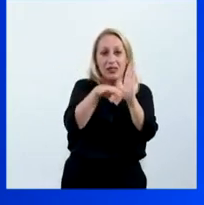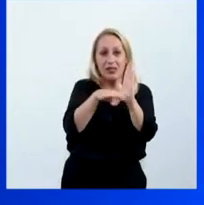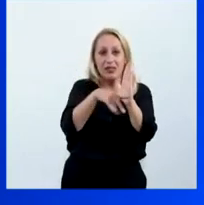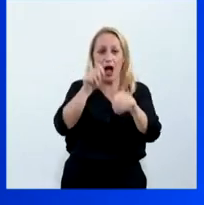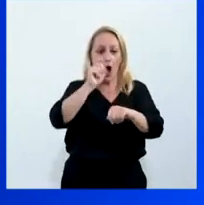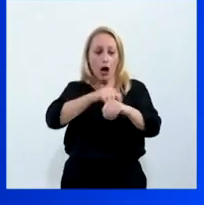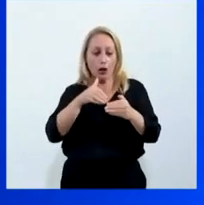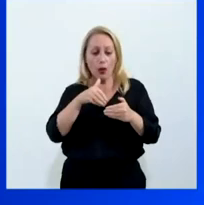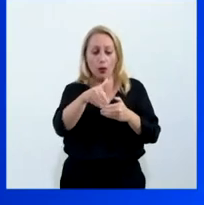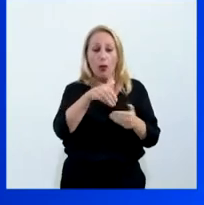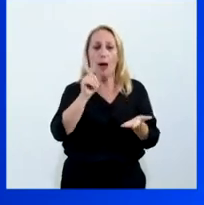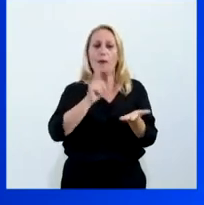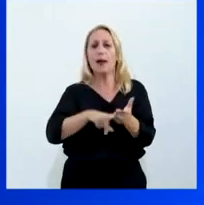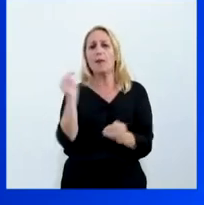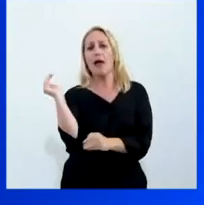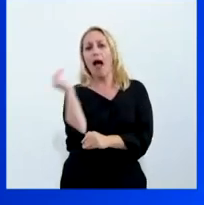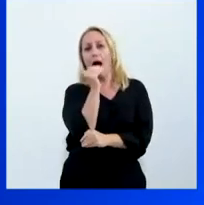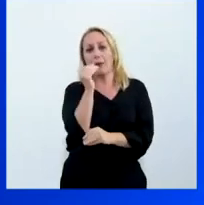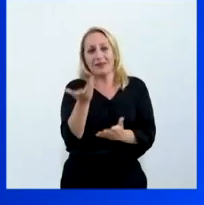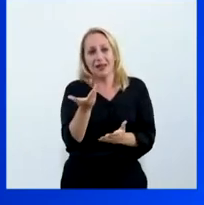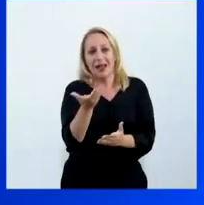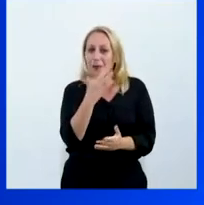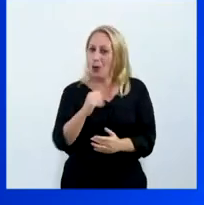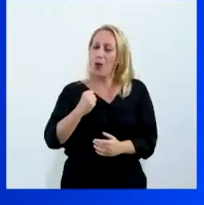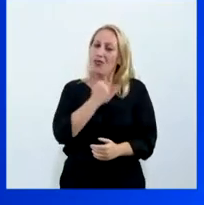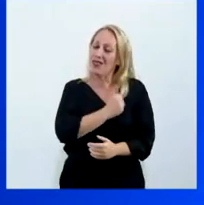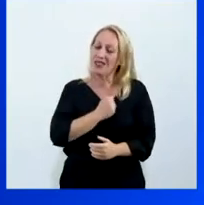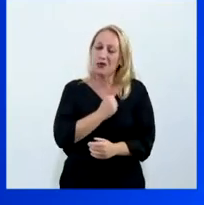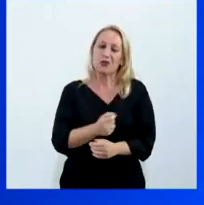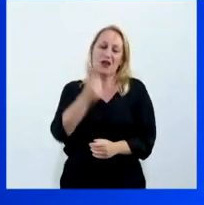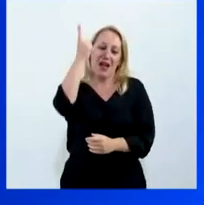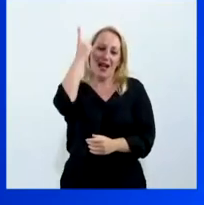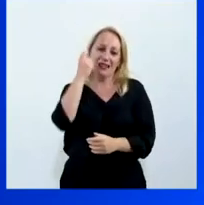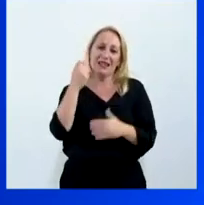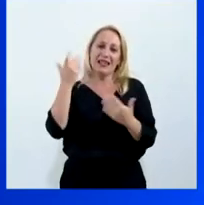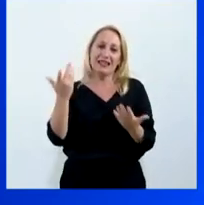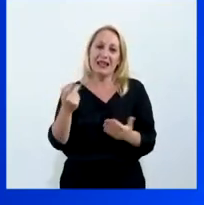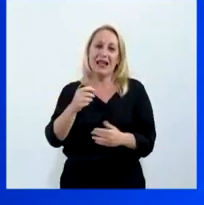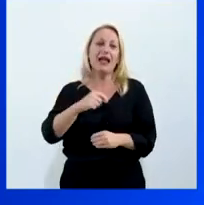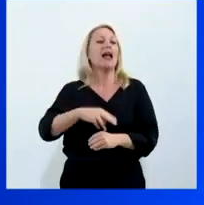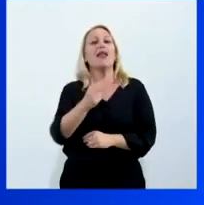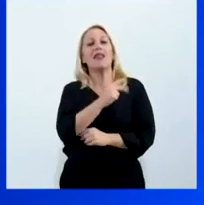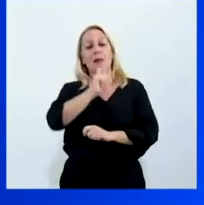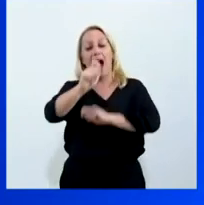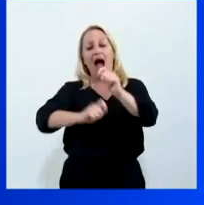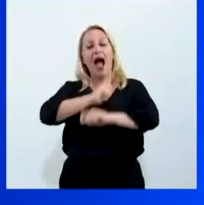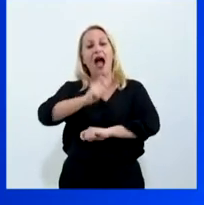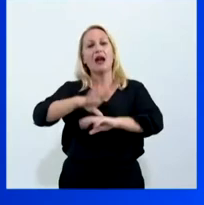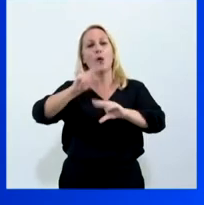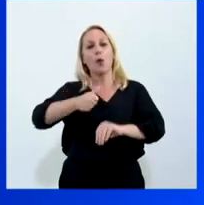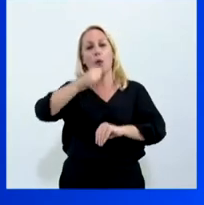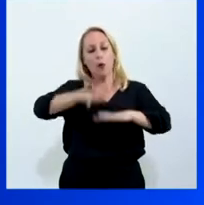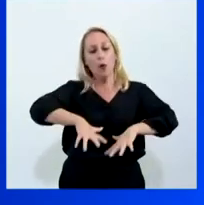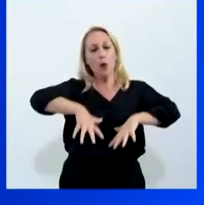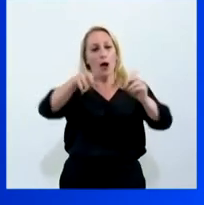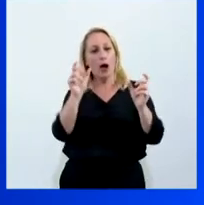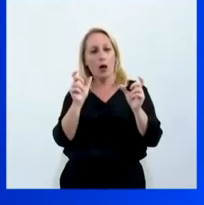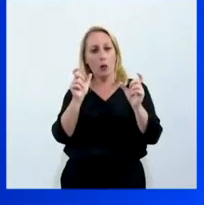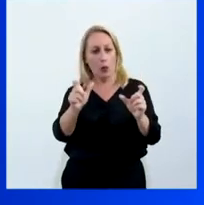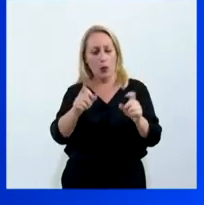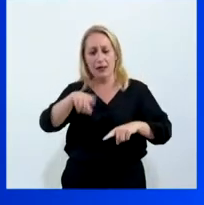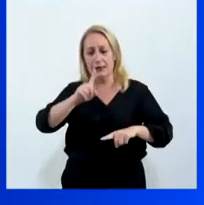έργων του Ταμείου Ανάκαμψης. Διότι δυστυχώς γνωρίζετε ότι η ιστορία των αντιπλημμυρικών έργων, ειδικά των μεγάλων στην πατρίδα μας, είναι μια ιστορία